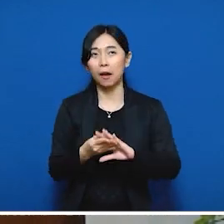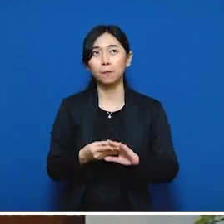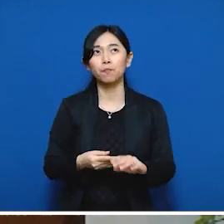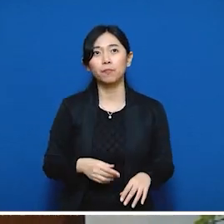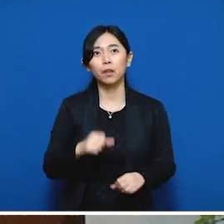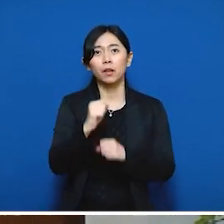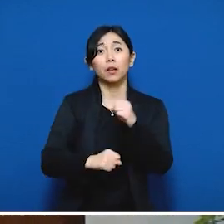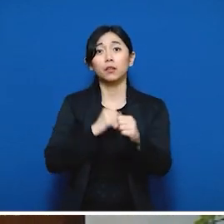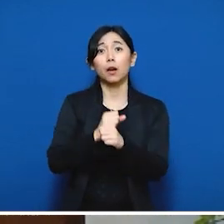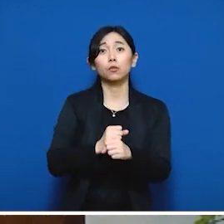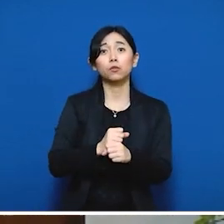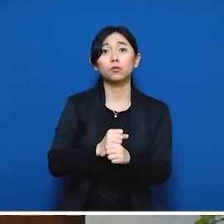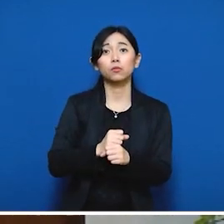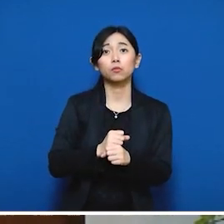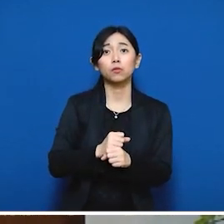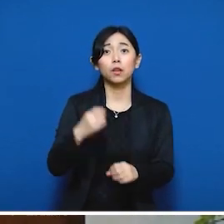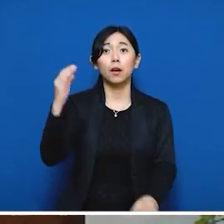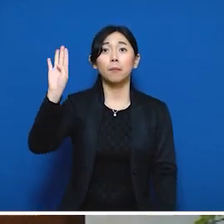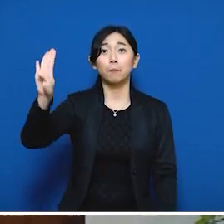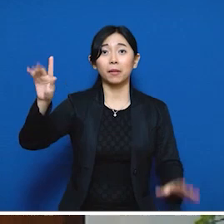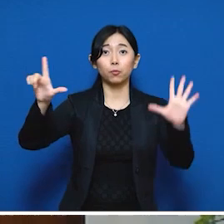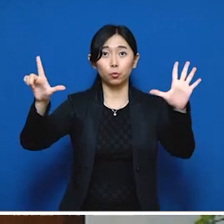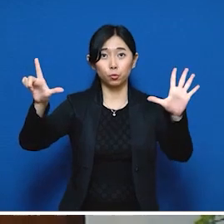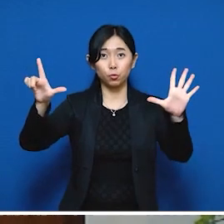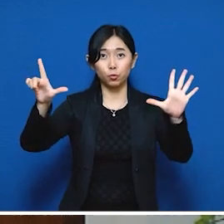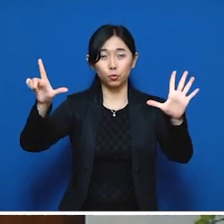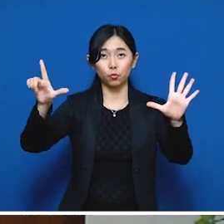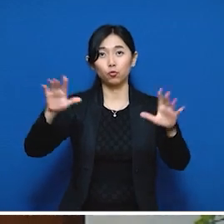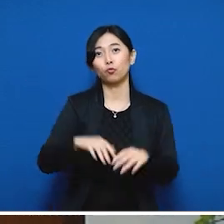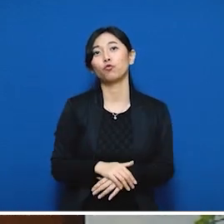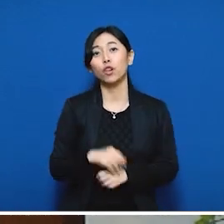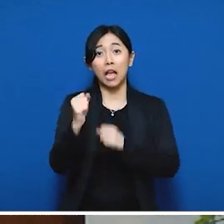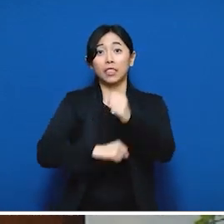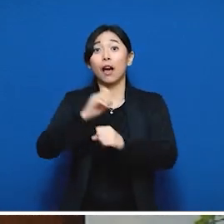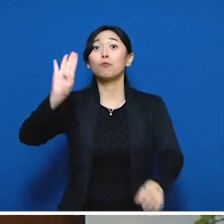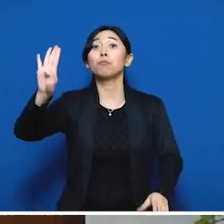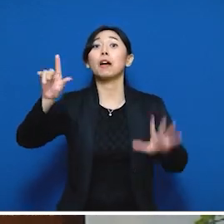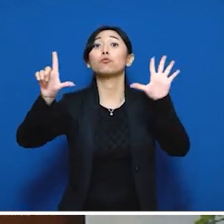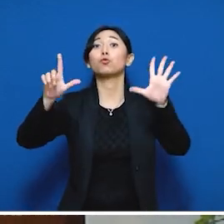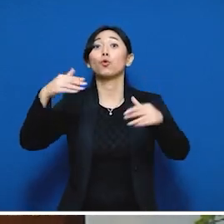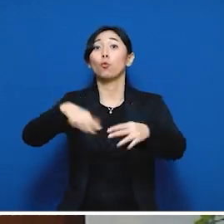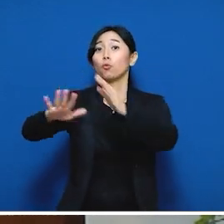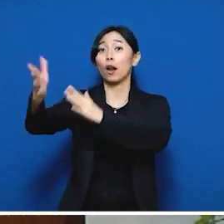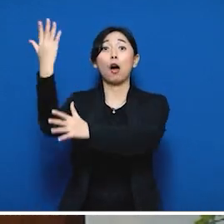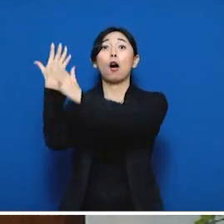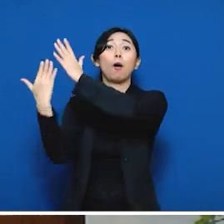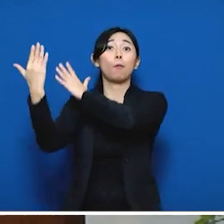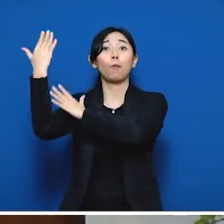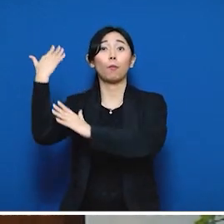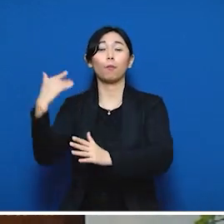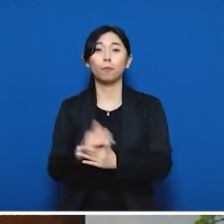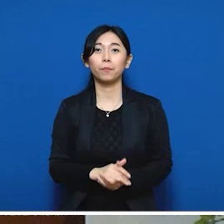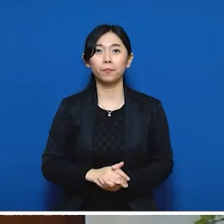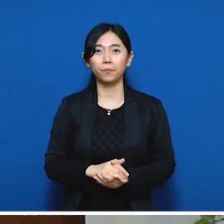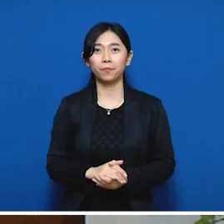sekitar tahun 1947 di daerah Jawa Barat, terjadi satu peristiwa yang tidak